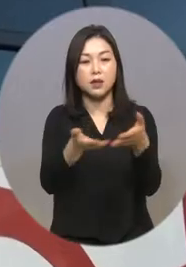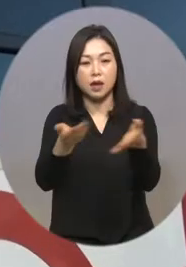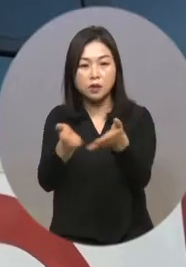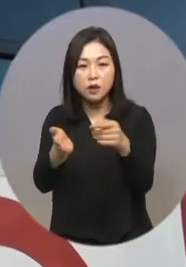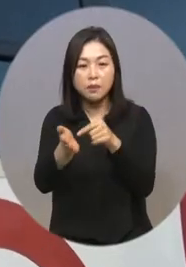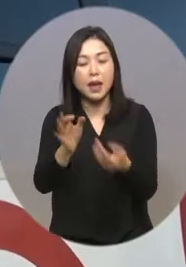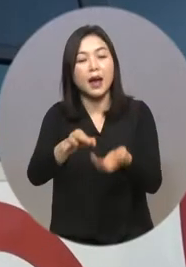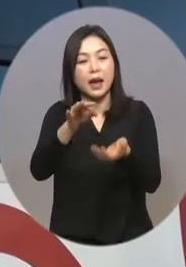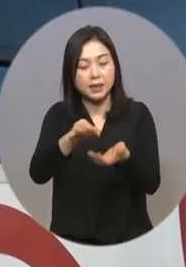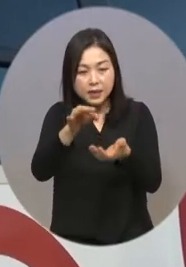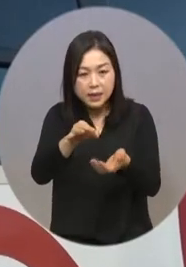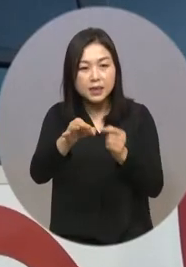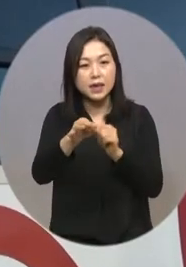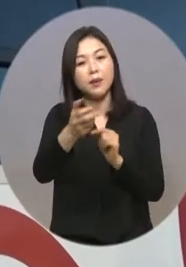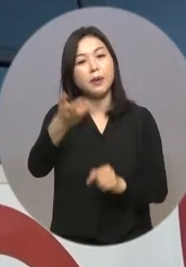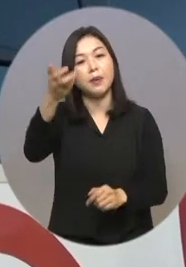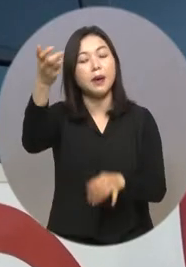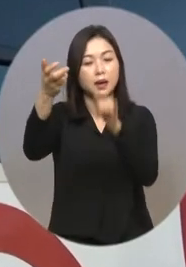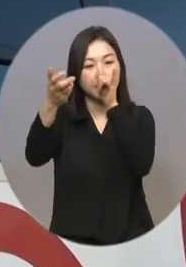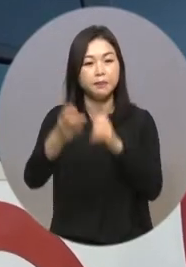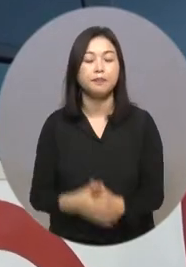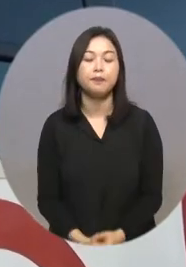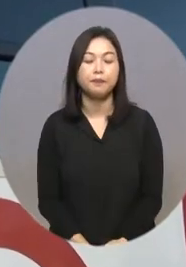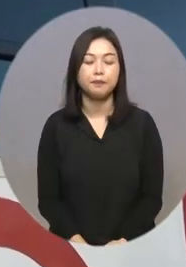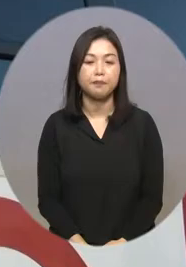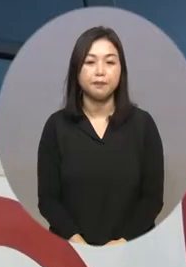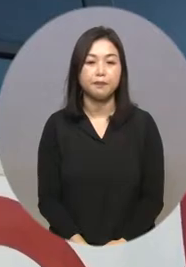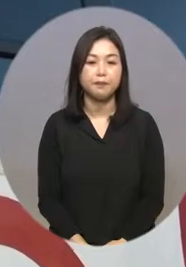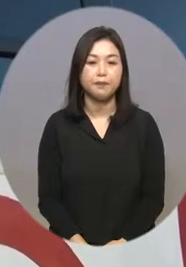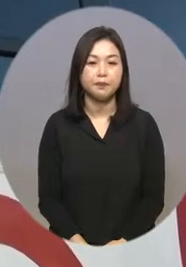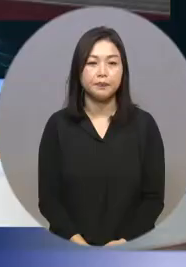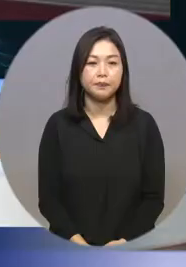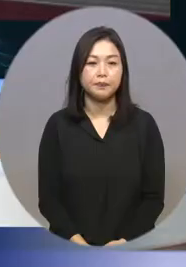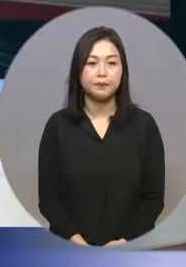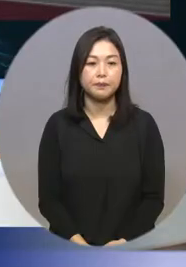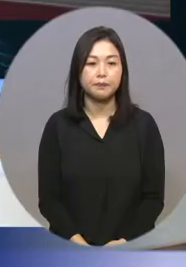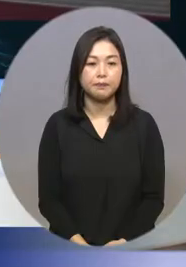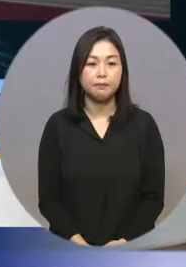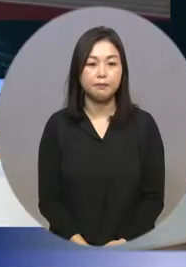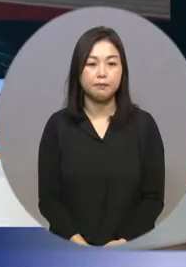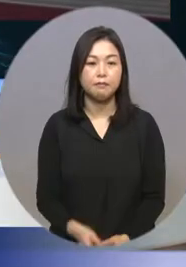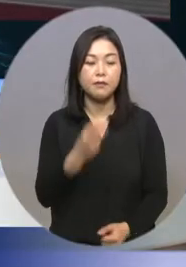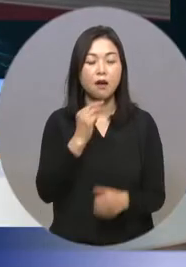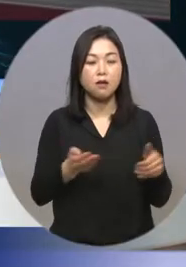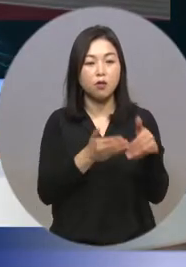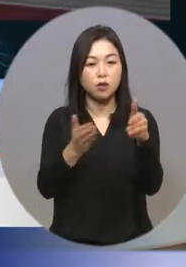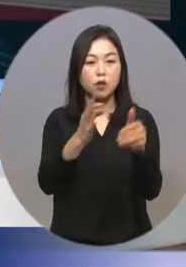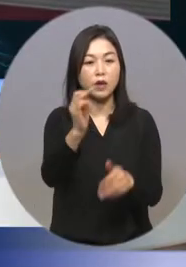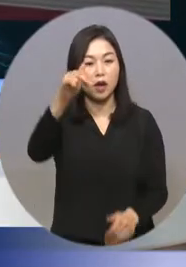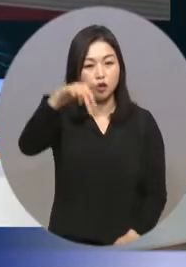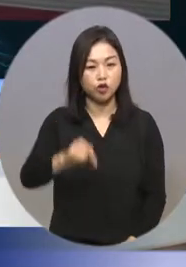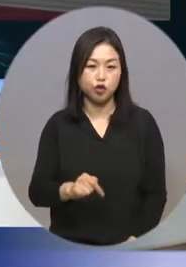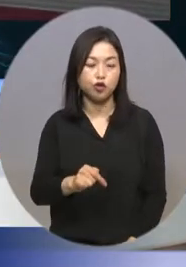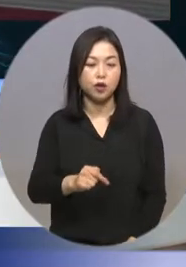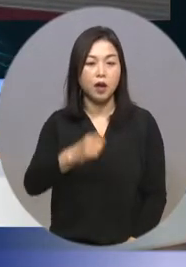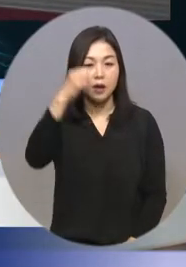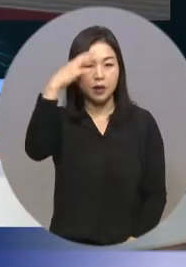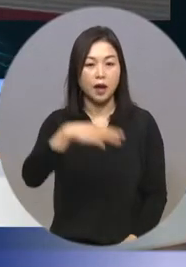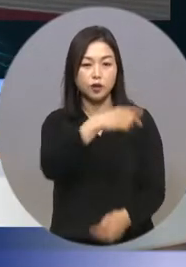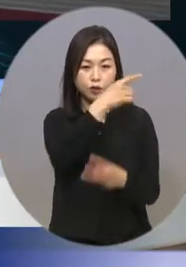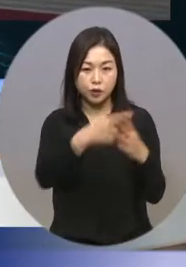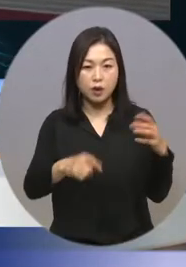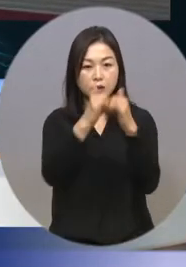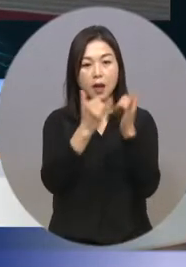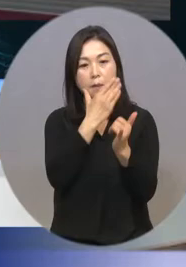높여가고 있습니다 복지 tv 경제 방송 정선 입니다 경기도 양주시 에서 사회복지의 날을 맞아